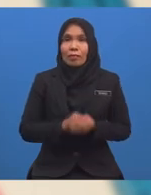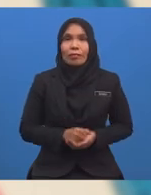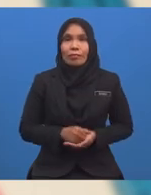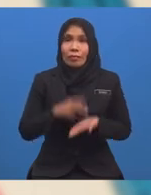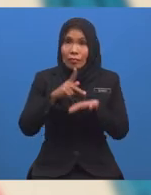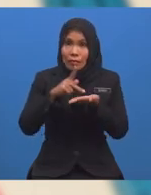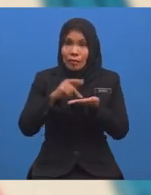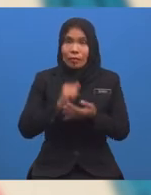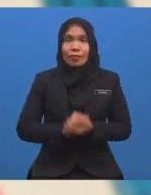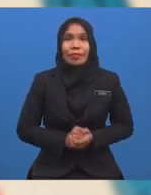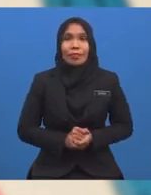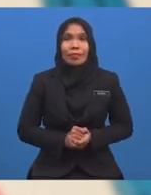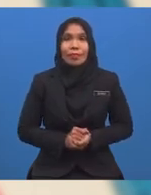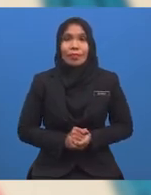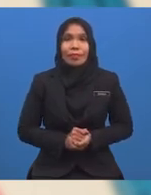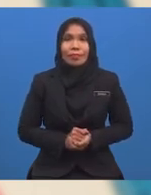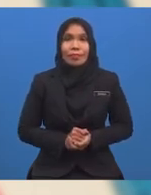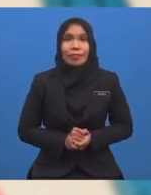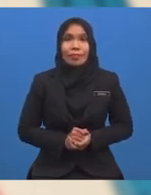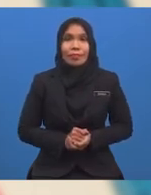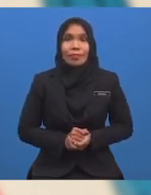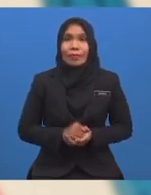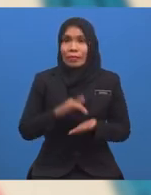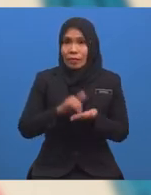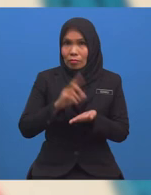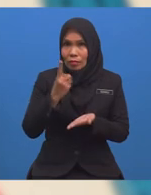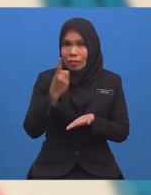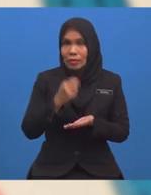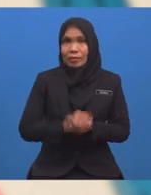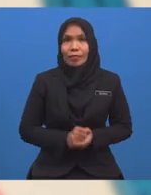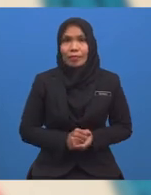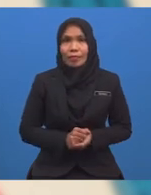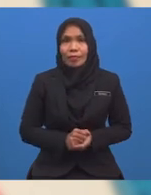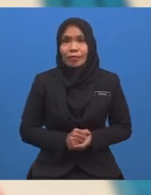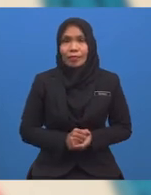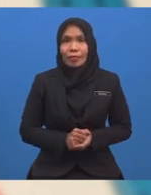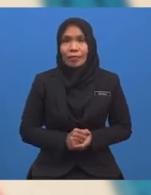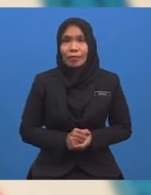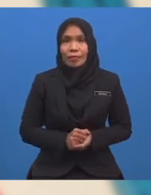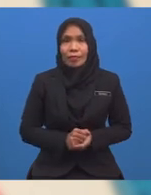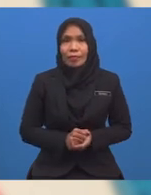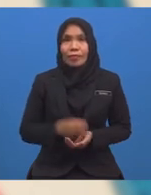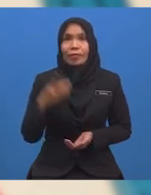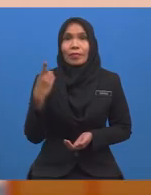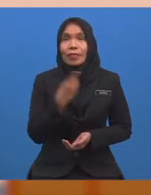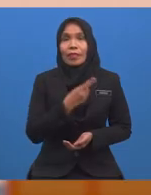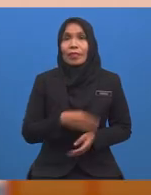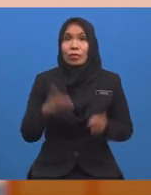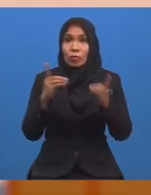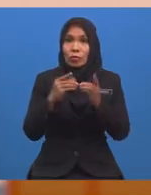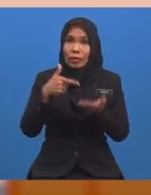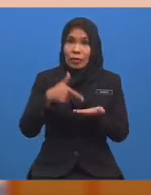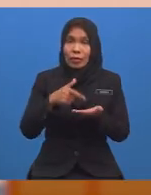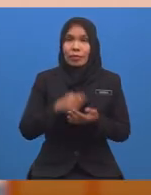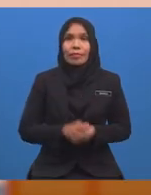kadar and itu sahaja buat kali ini kita jumpa lagi